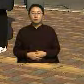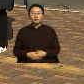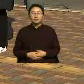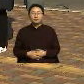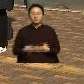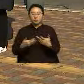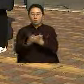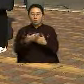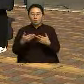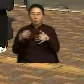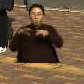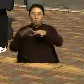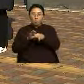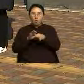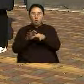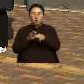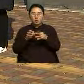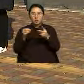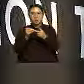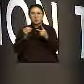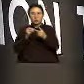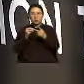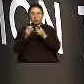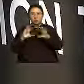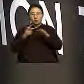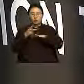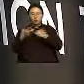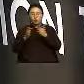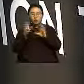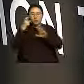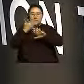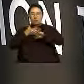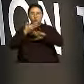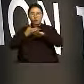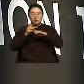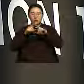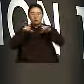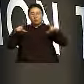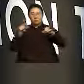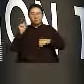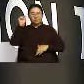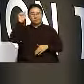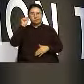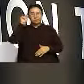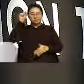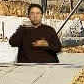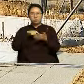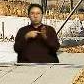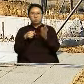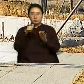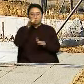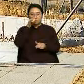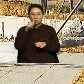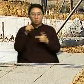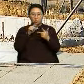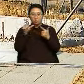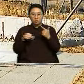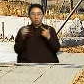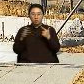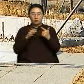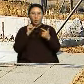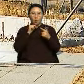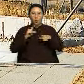자라섬 과 남이섬을 관통하는 제일 경춘국도 건설을 반대하는 플래카드가 펼쳐져 있습니다 지난 6월부터